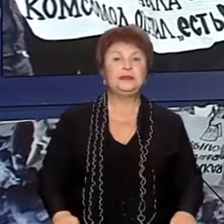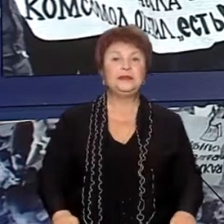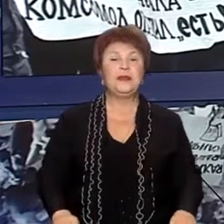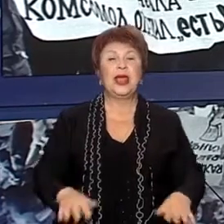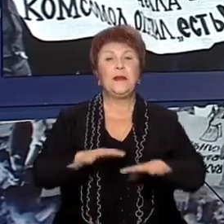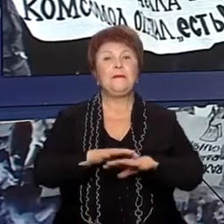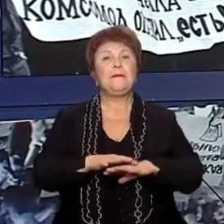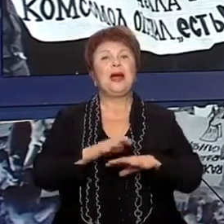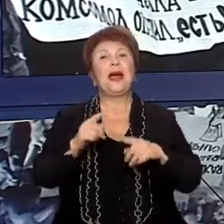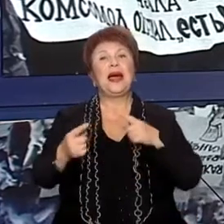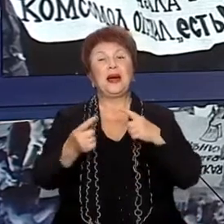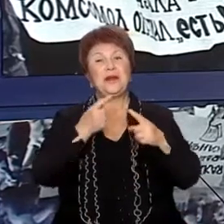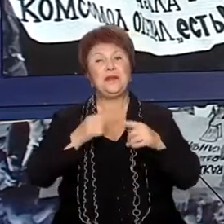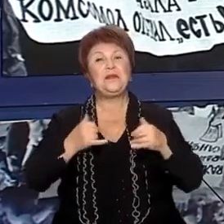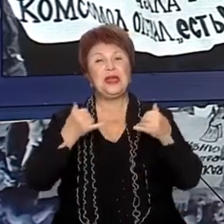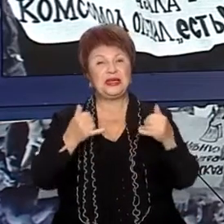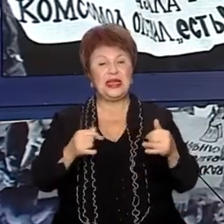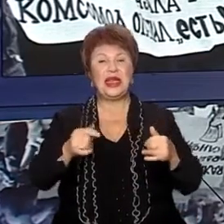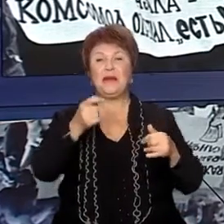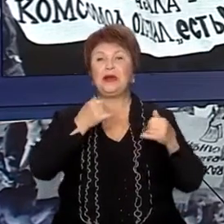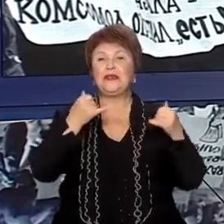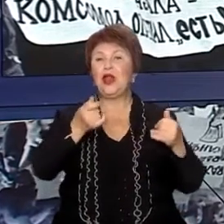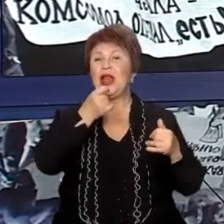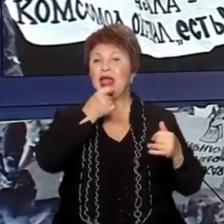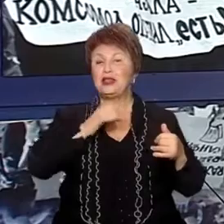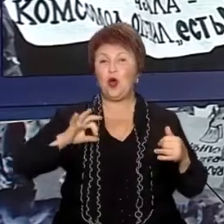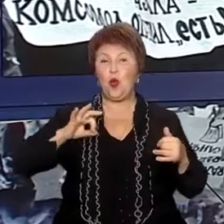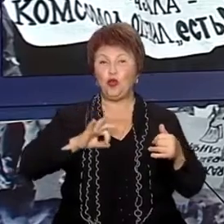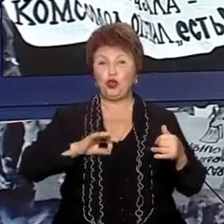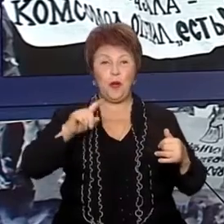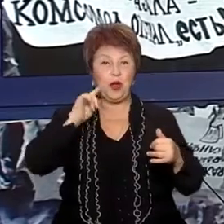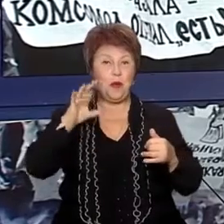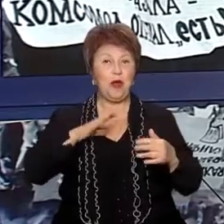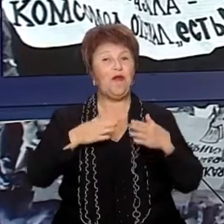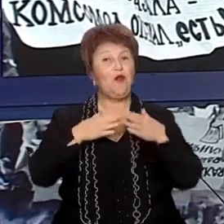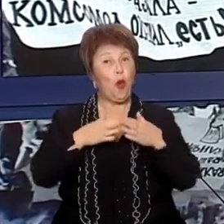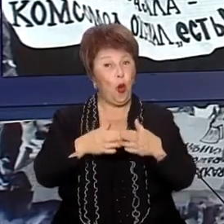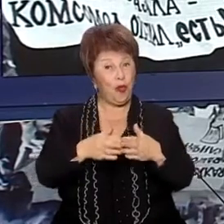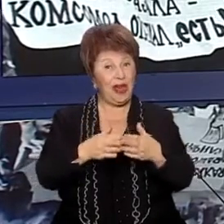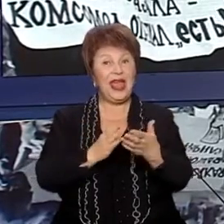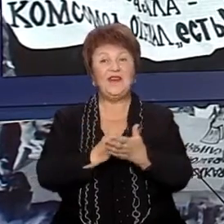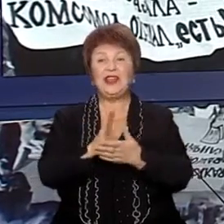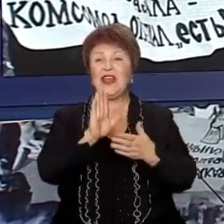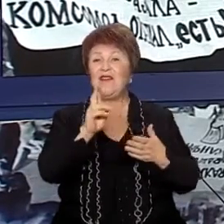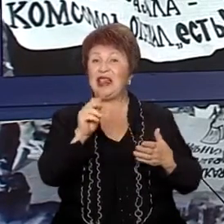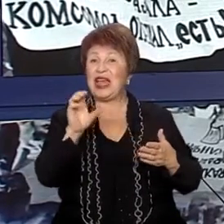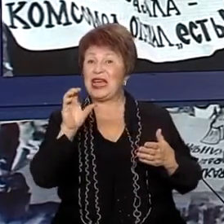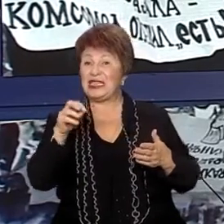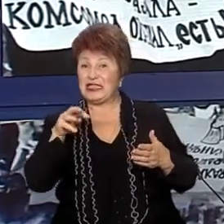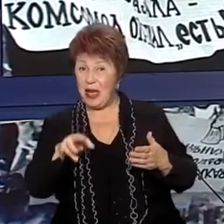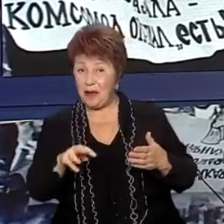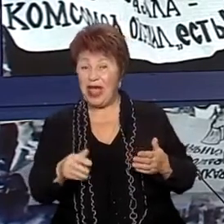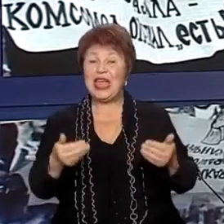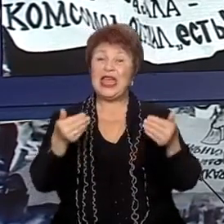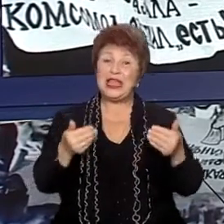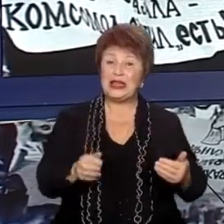Митинг, посвященный вековому юбилею Всесоюзного Ленинского коммунистического союза молодежи, прошел в Гомеле. Ветераны ВЛКСМ и нынешнее поколение